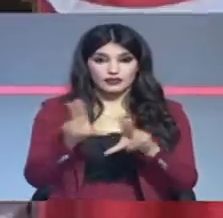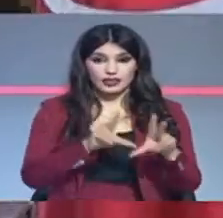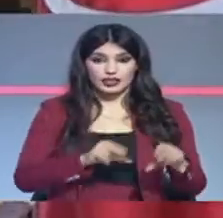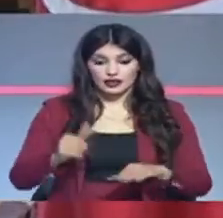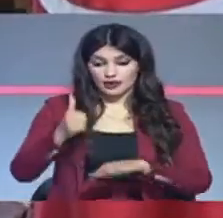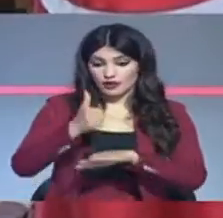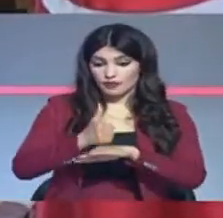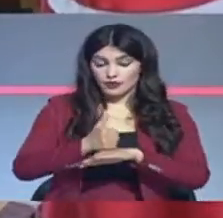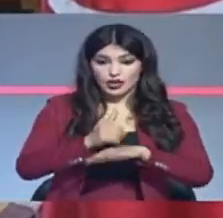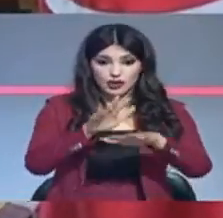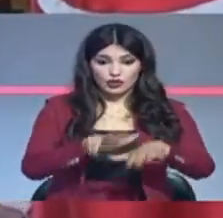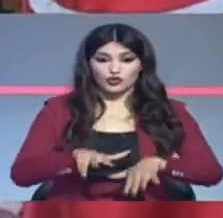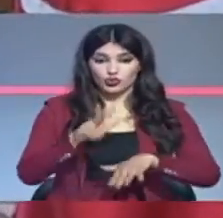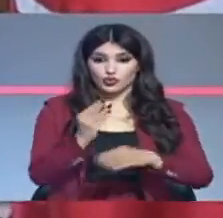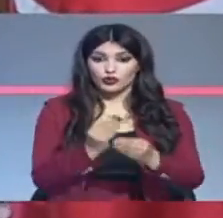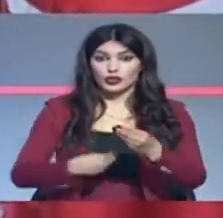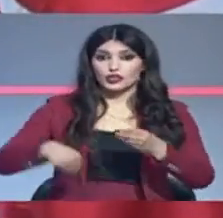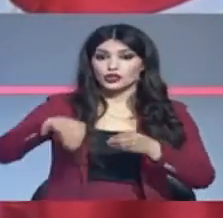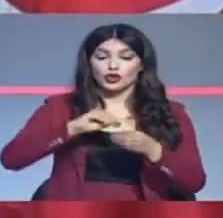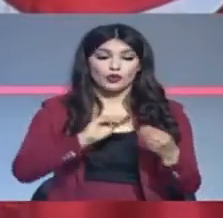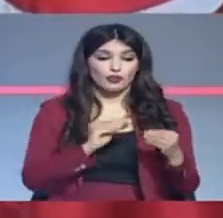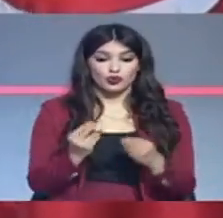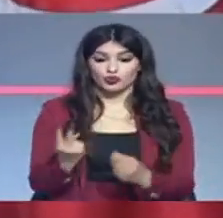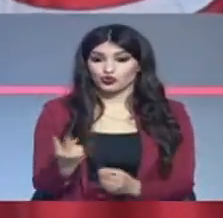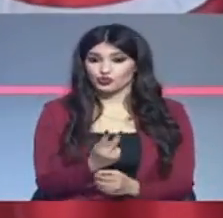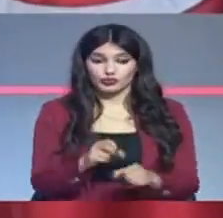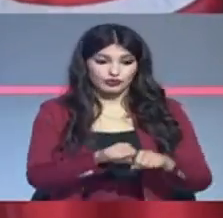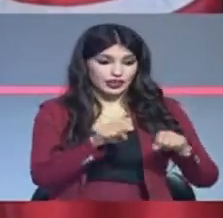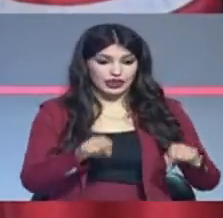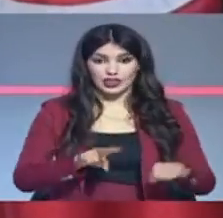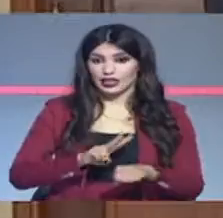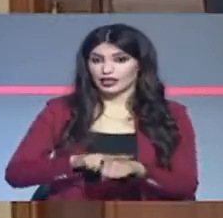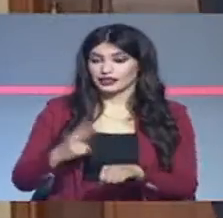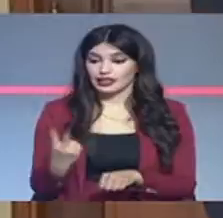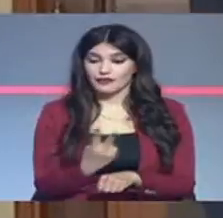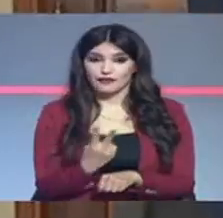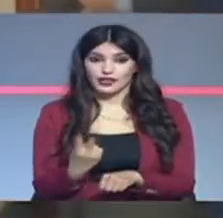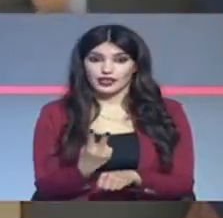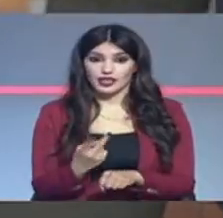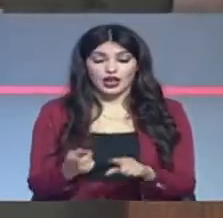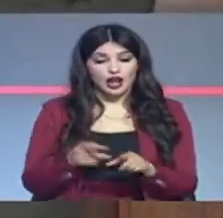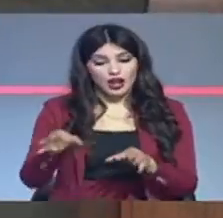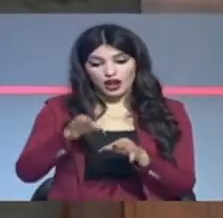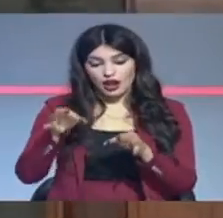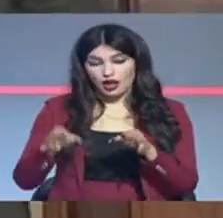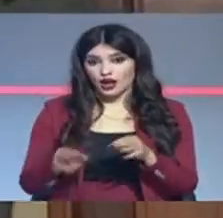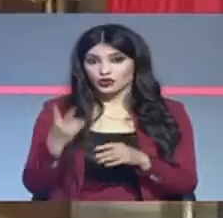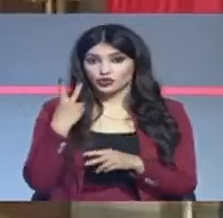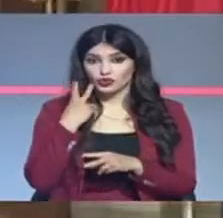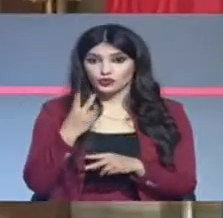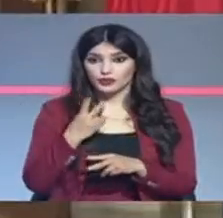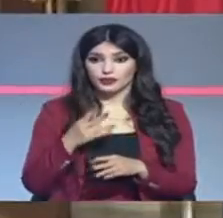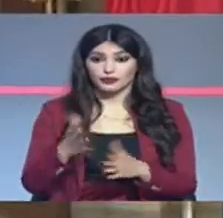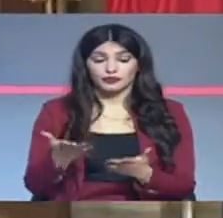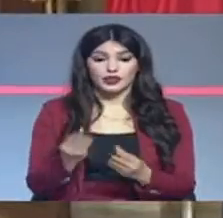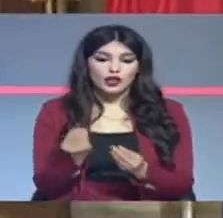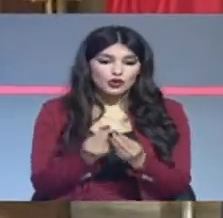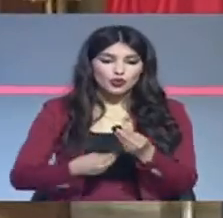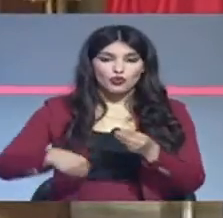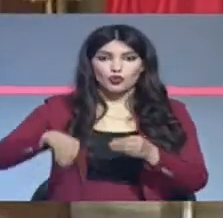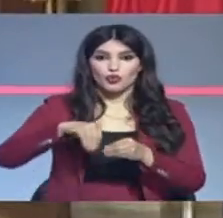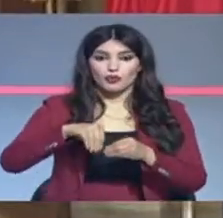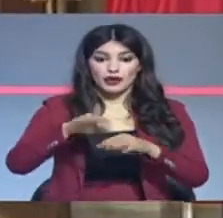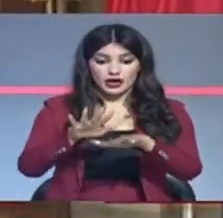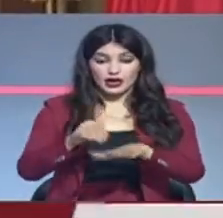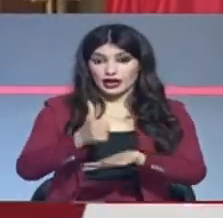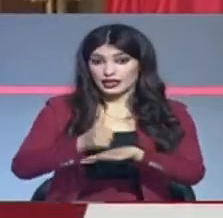رئيسه في تصعيد الازمه بين راسي السلطه التنفيذيه وترانا الحل يكون على هكذا نحو التصعيد كان من رئيس